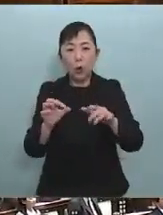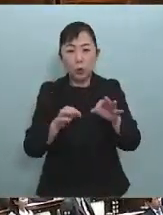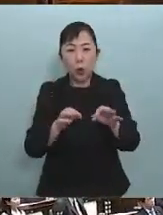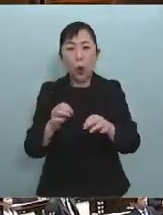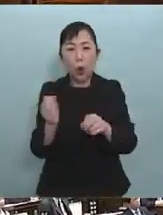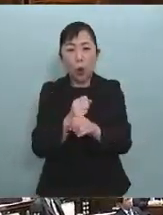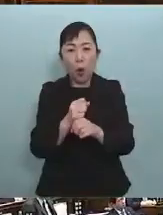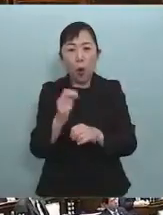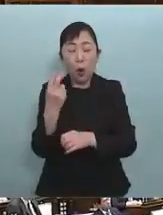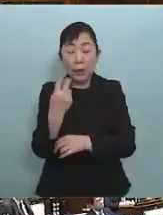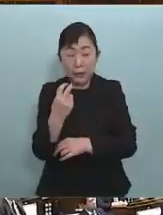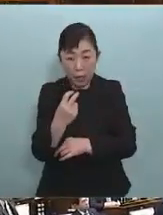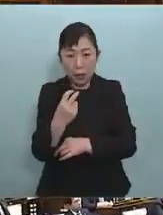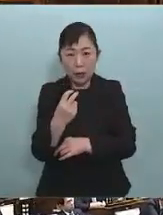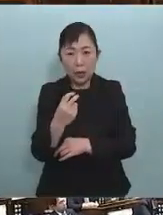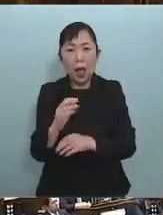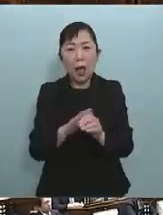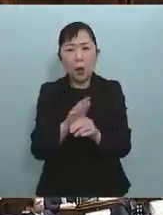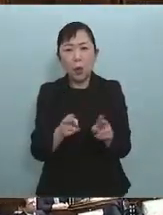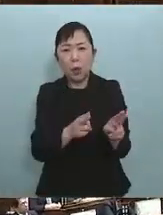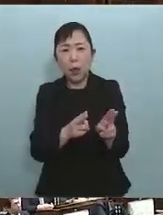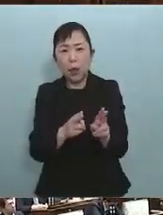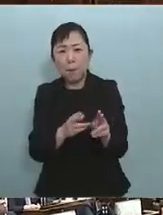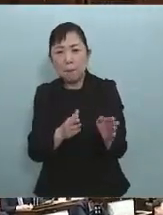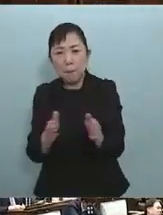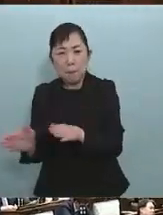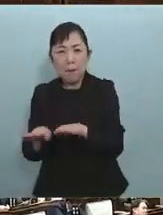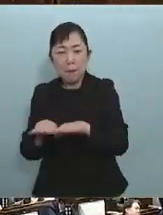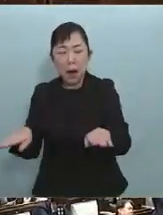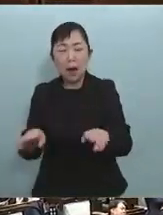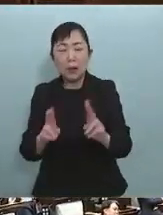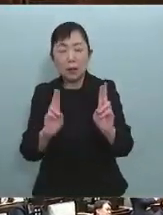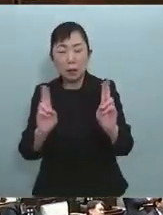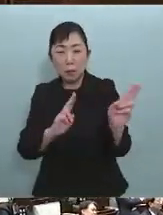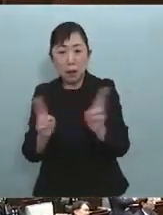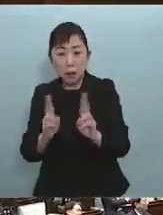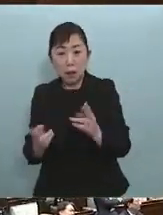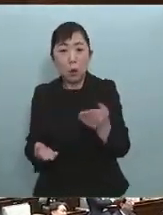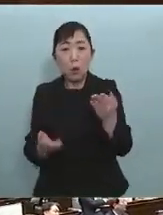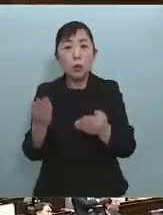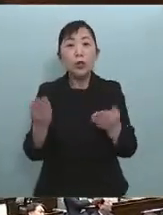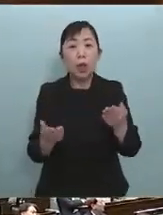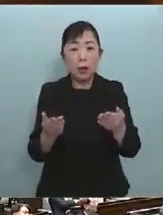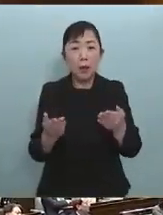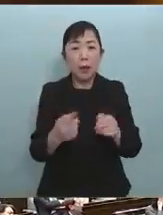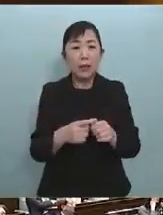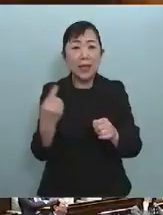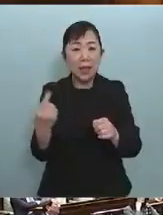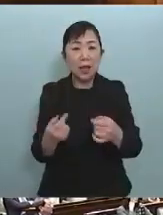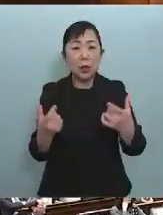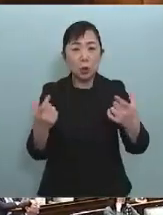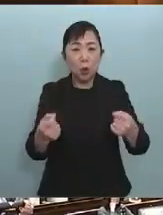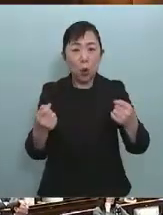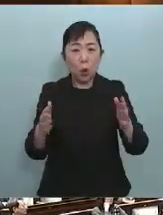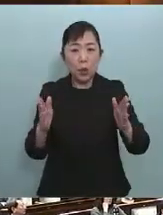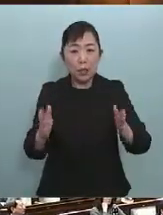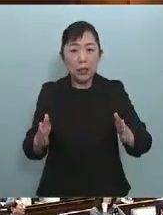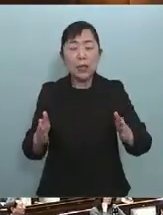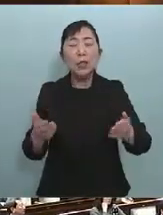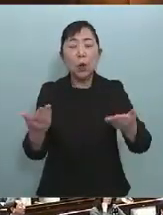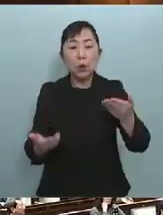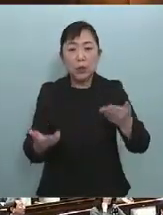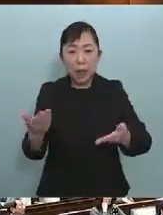コナで産がついだ2020年のペースを上回り同期費同期に